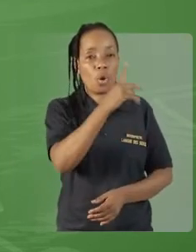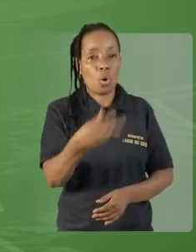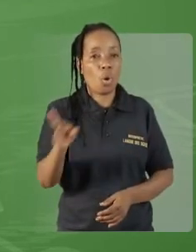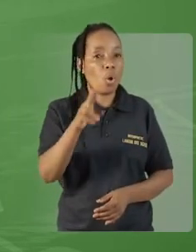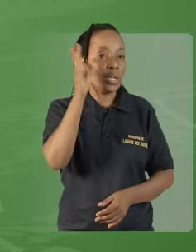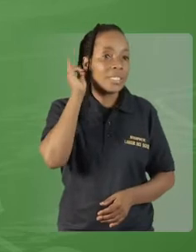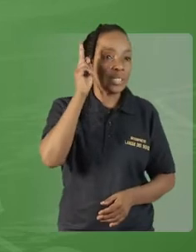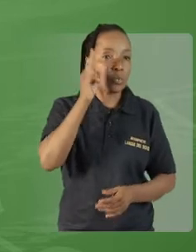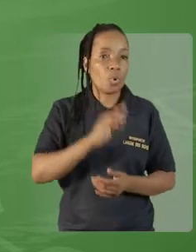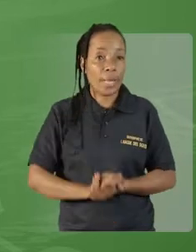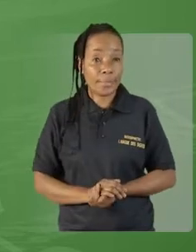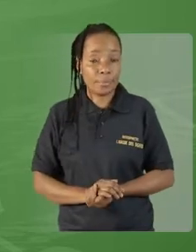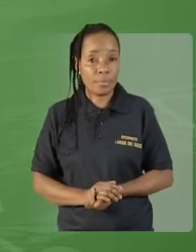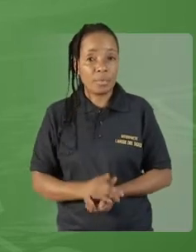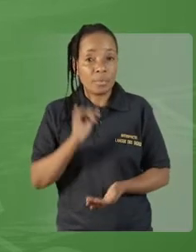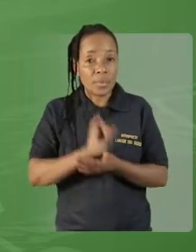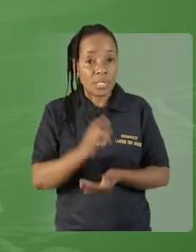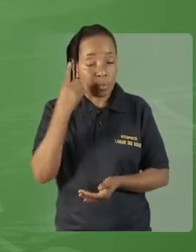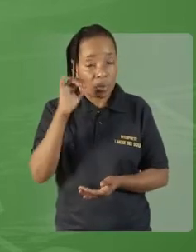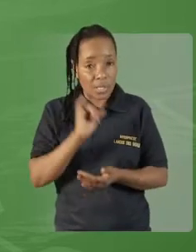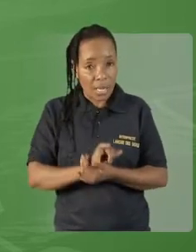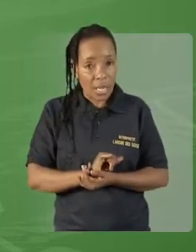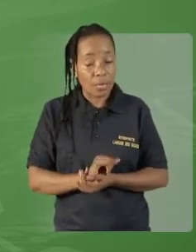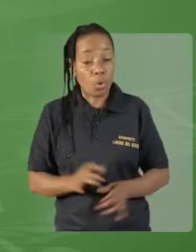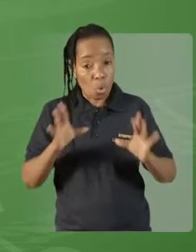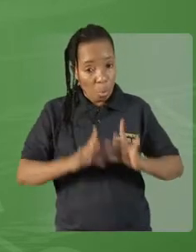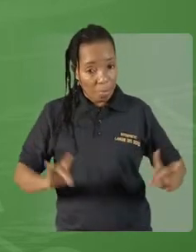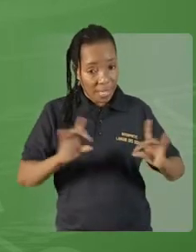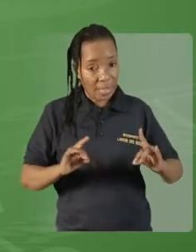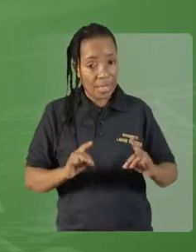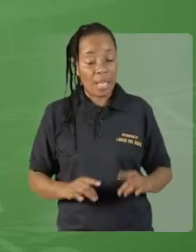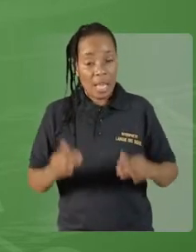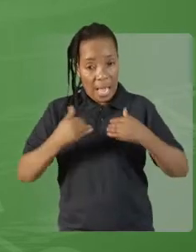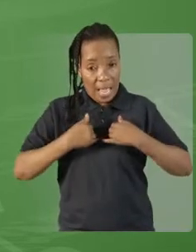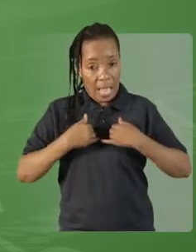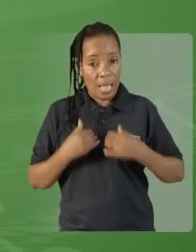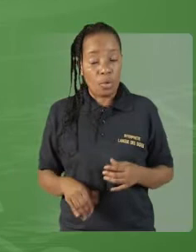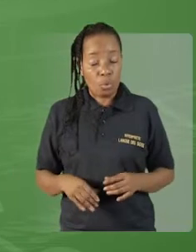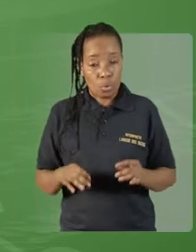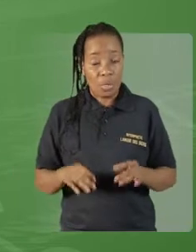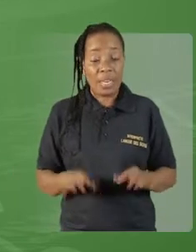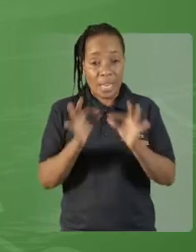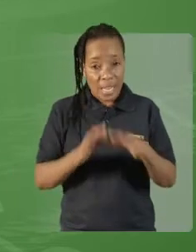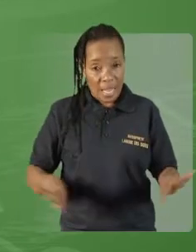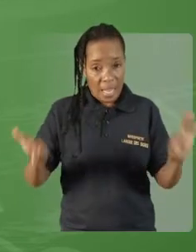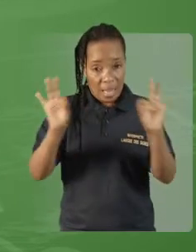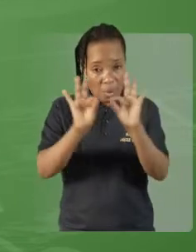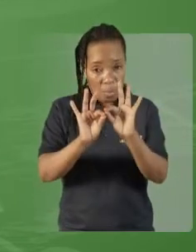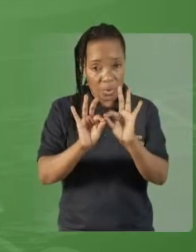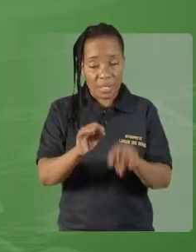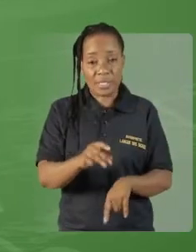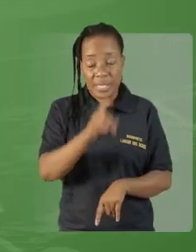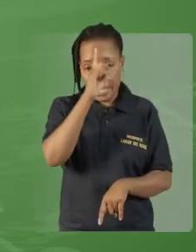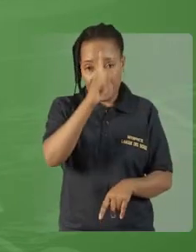et l'histoire. D'où l'importance intellectuelle du mythe qui, tout comme la